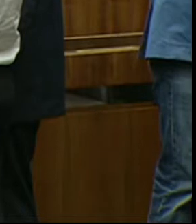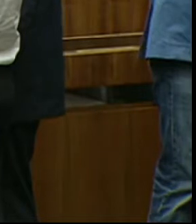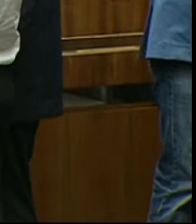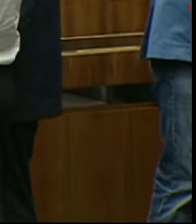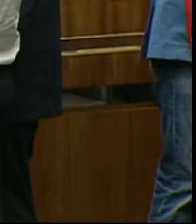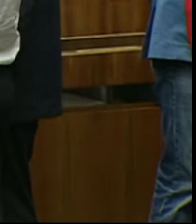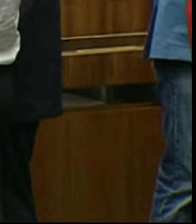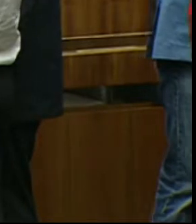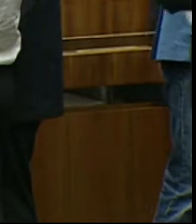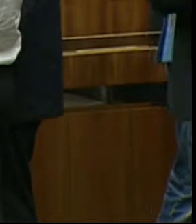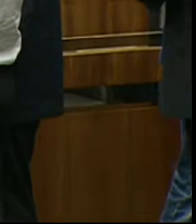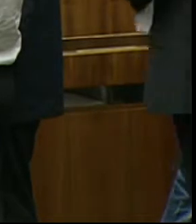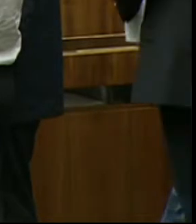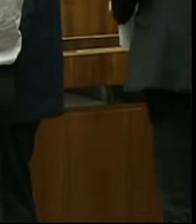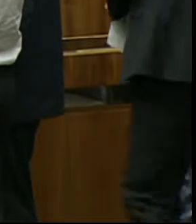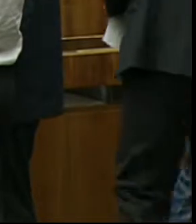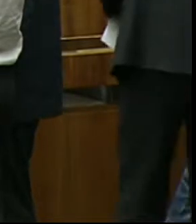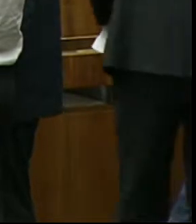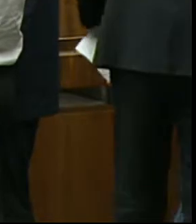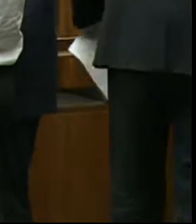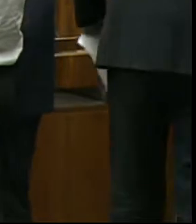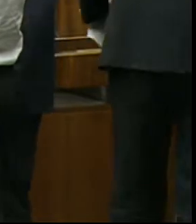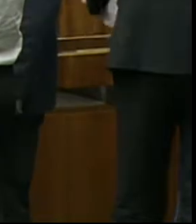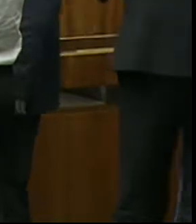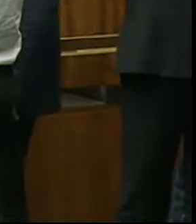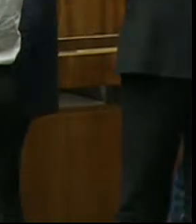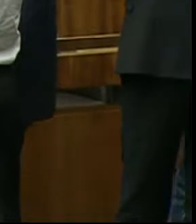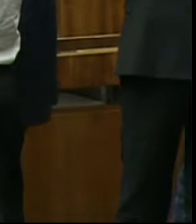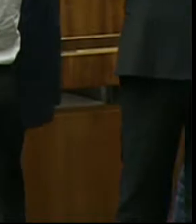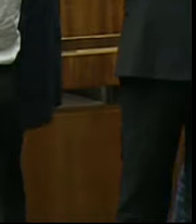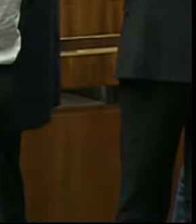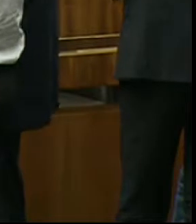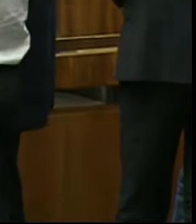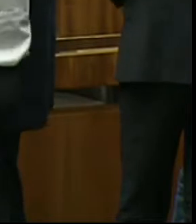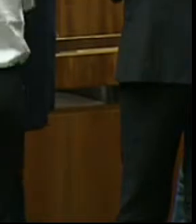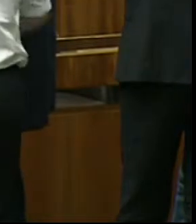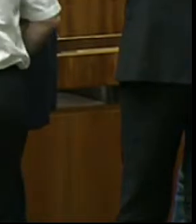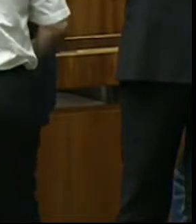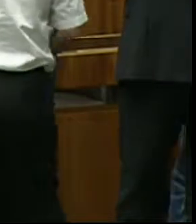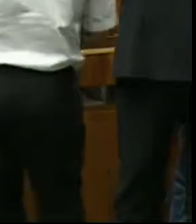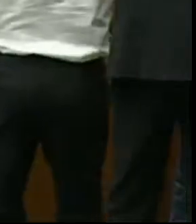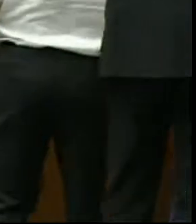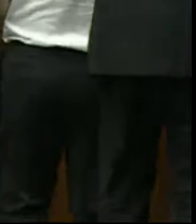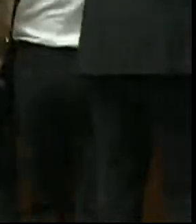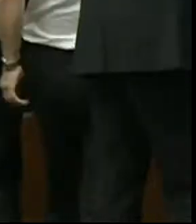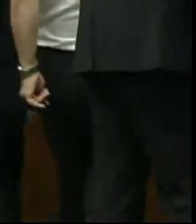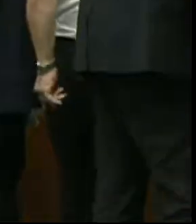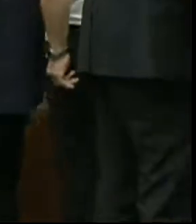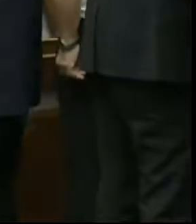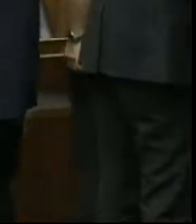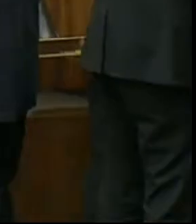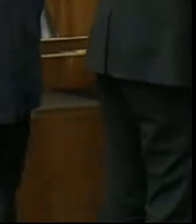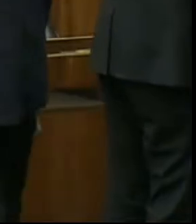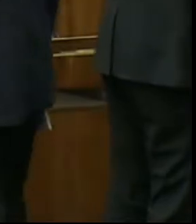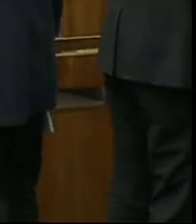leicht in der Mehrzahl. Das würde bedeuten, dass Der Antrag der